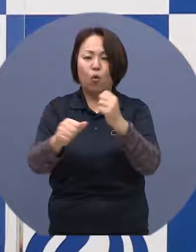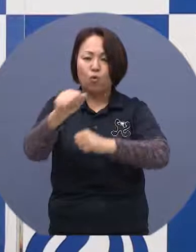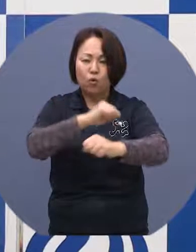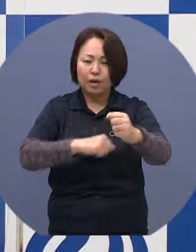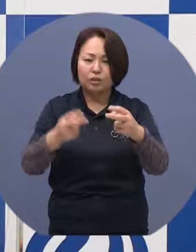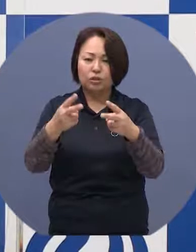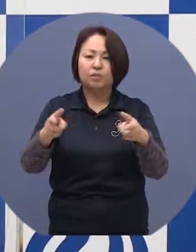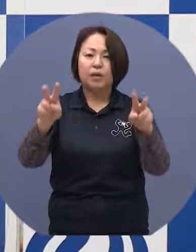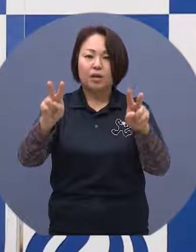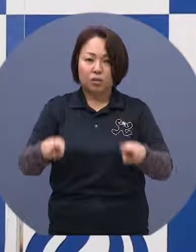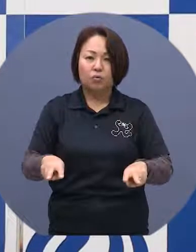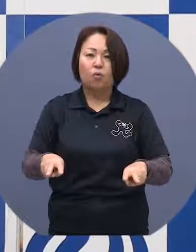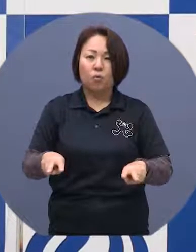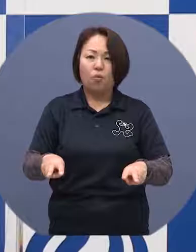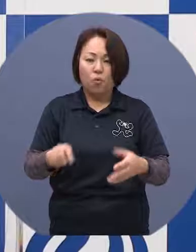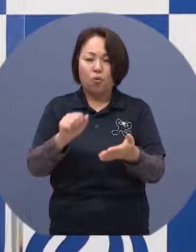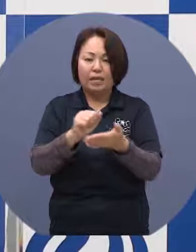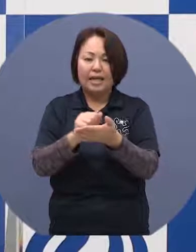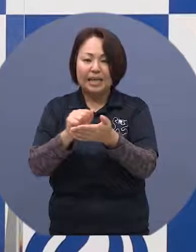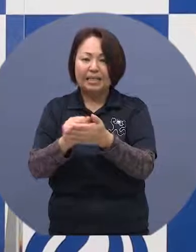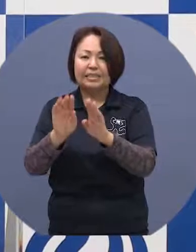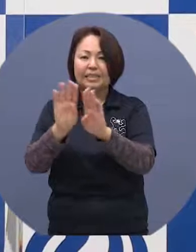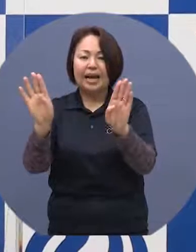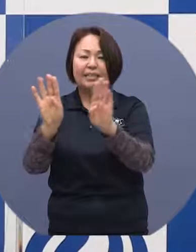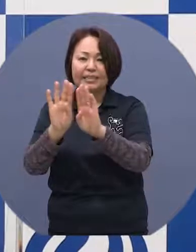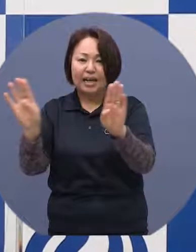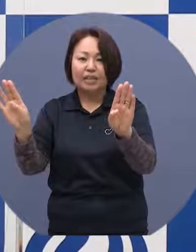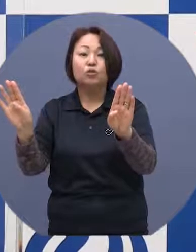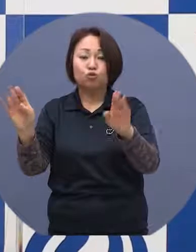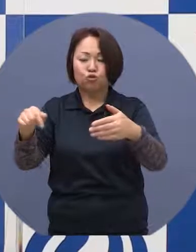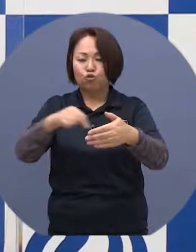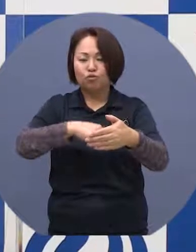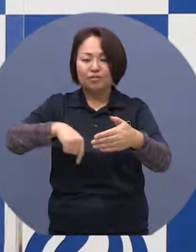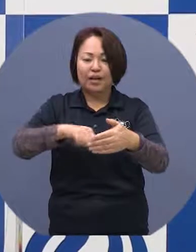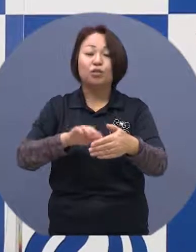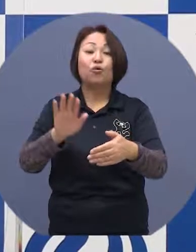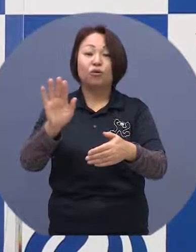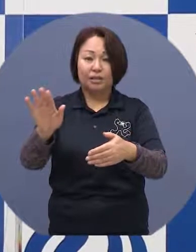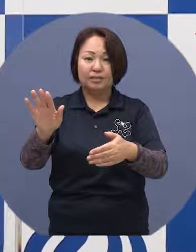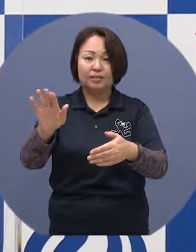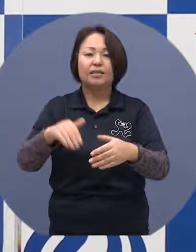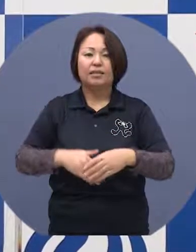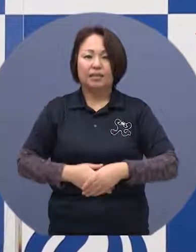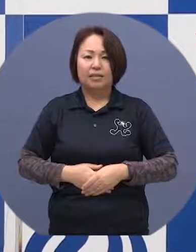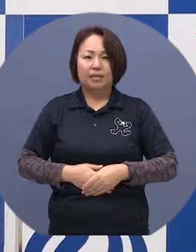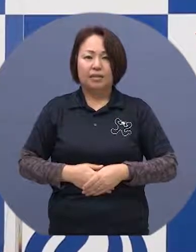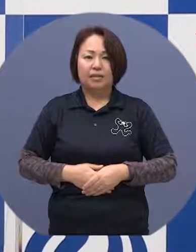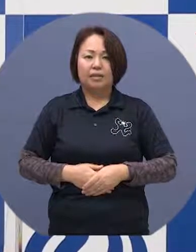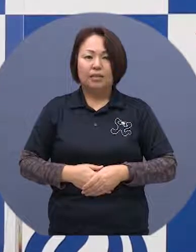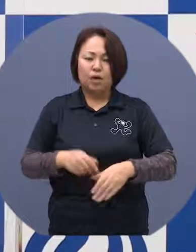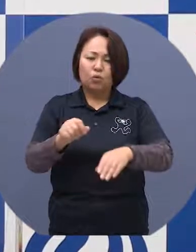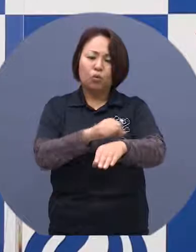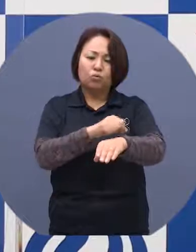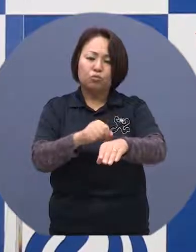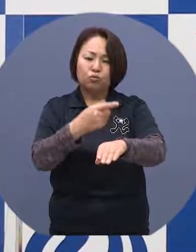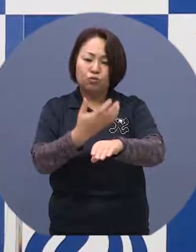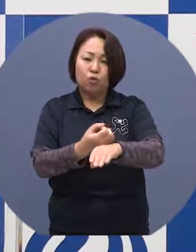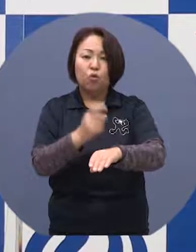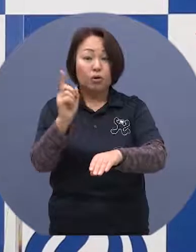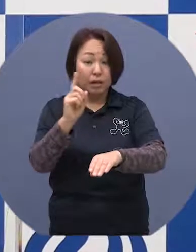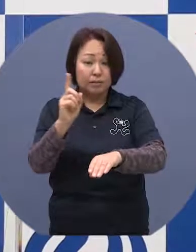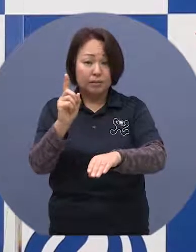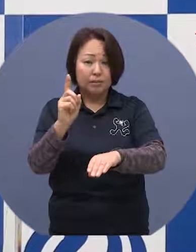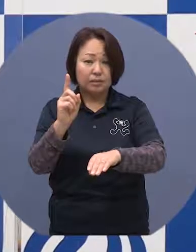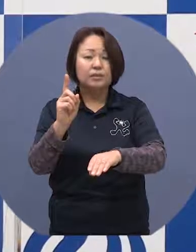するというものでございますまたあのこのイベントの特徴はイベント終了後にですねカップルにならなかった